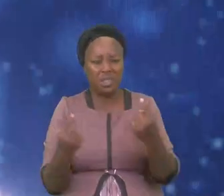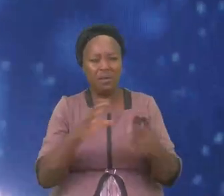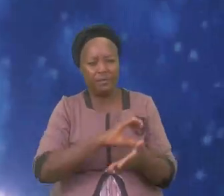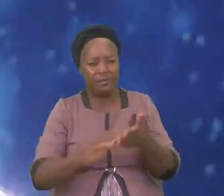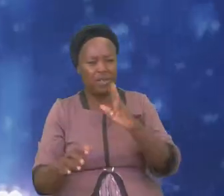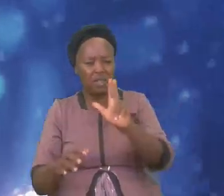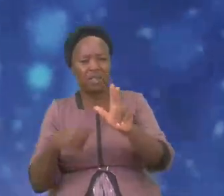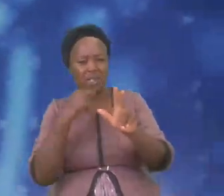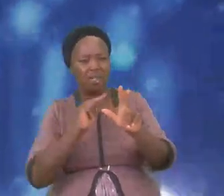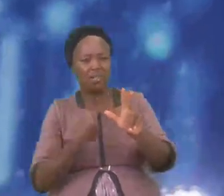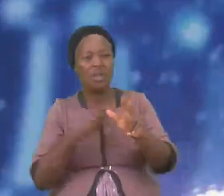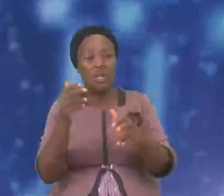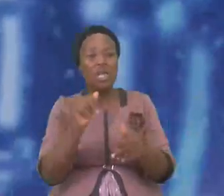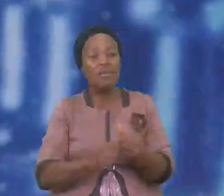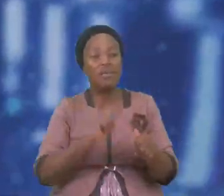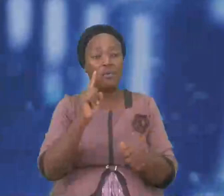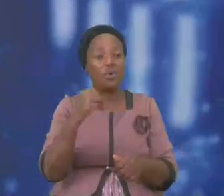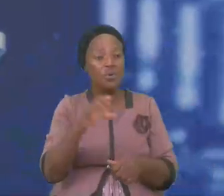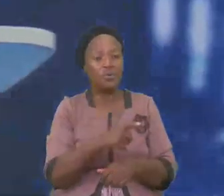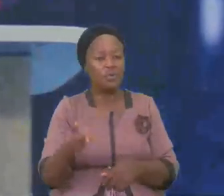verset 4, lui second, tous sont égarés.